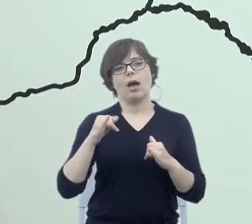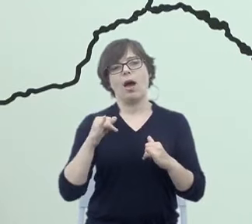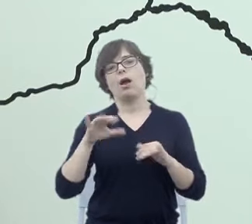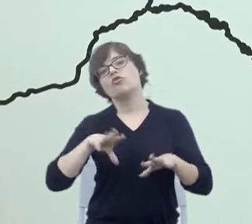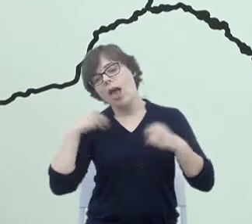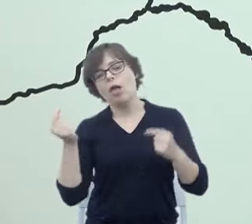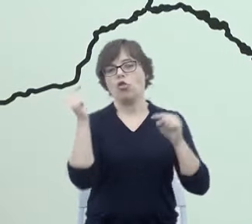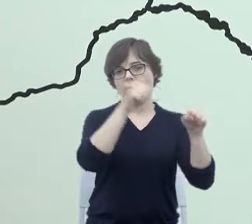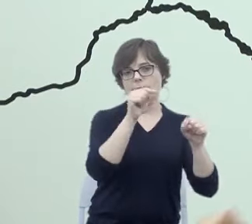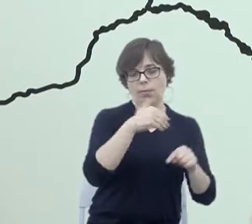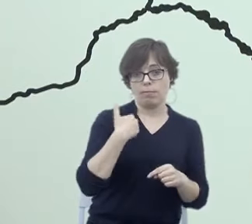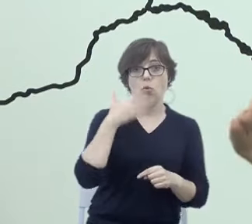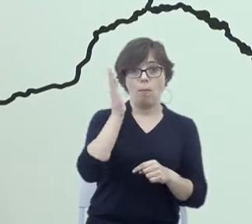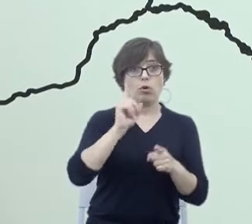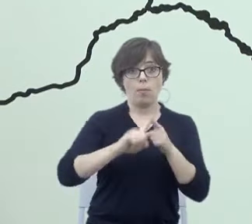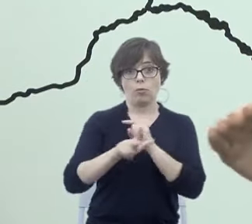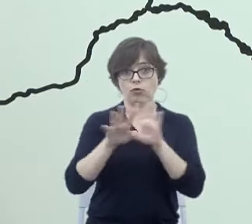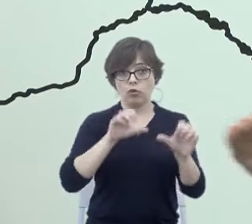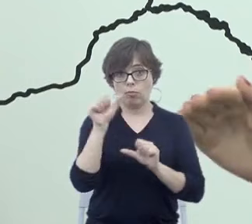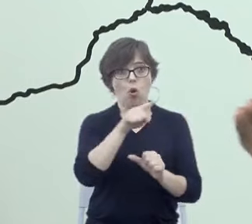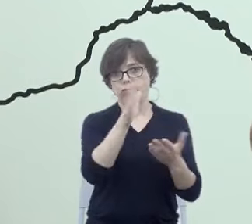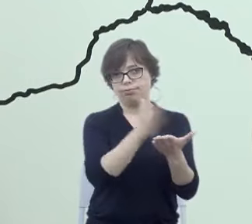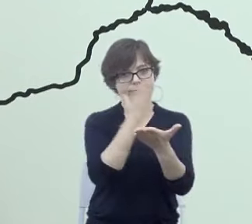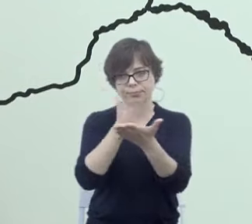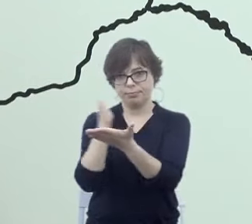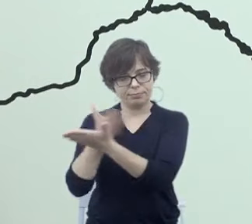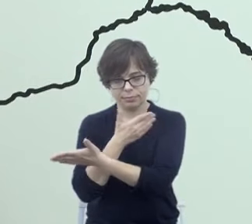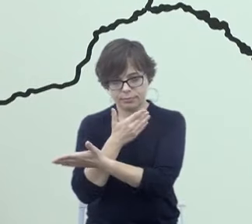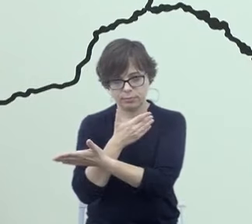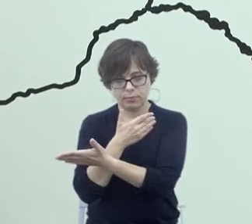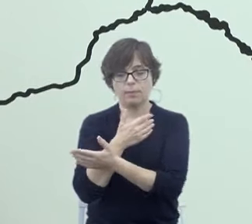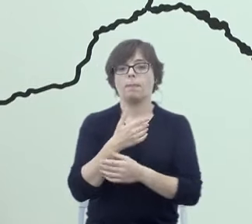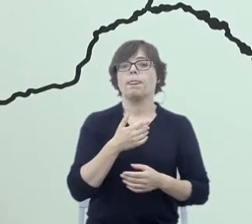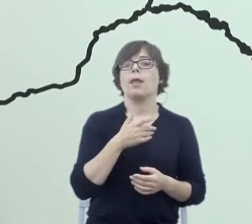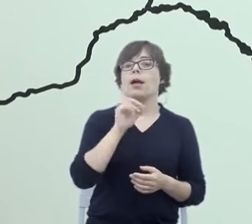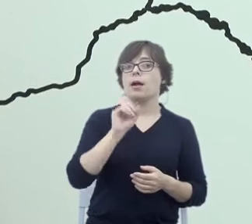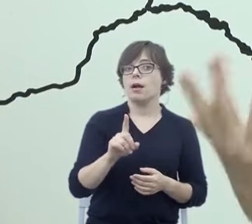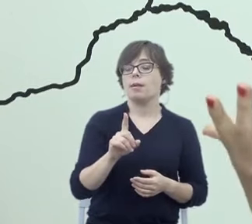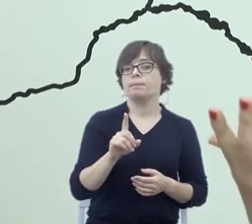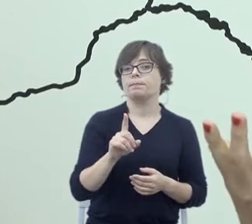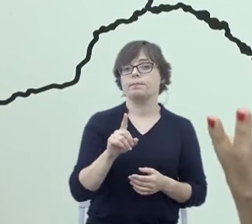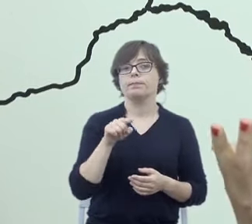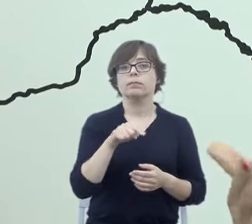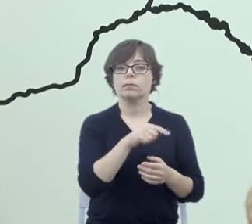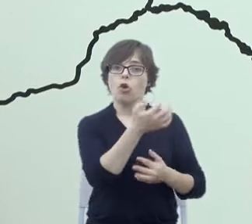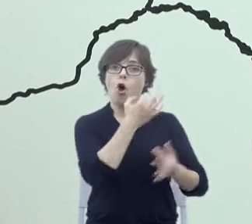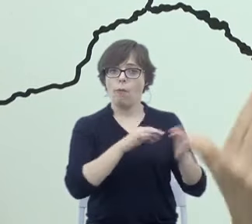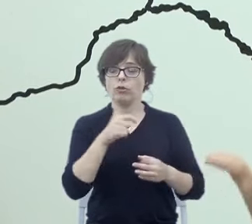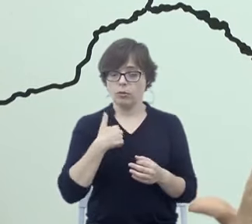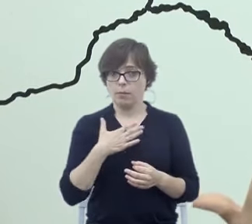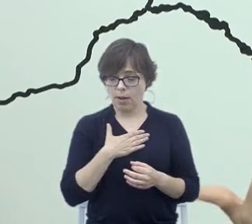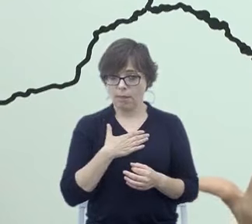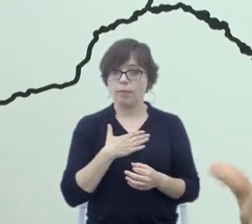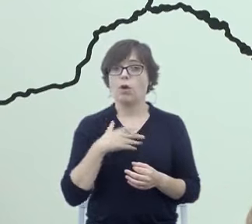One wszystkie jak gdyby znikają i przestają funkcjonować w zasadzie od 89 roku. Natomiast z tych relacji, które jeszcze my mamy, oni